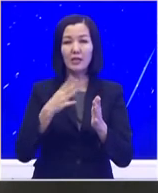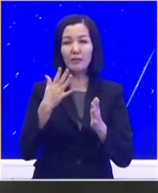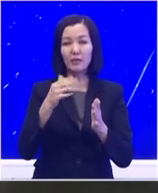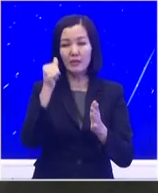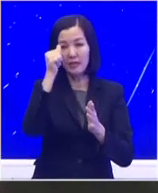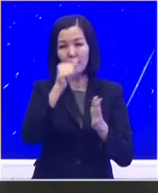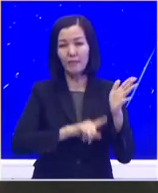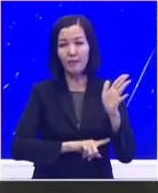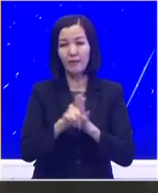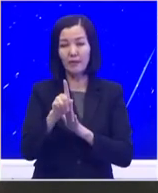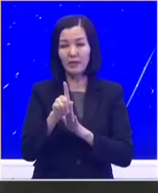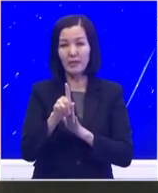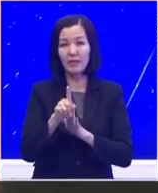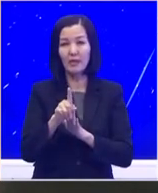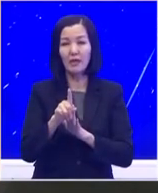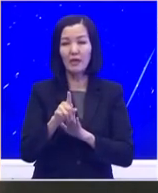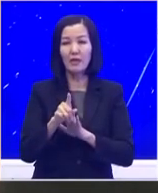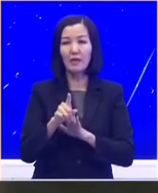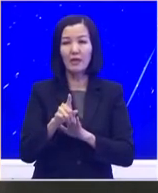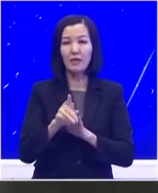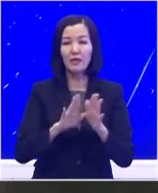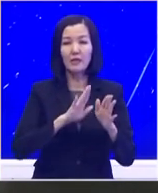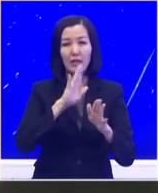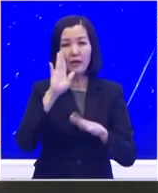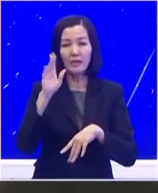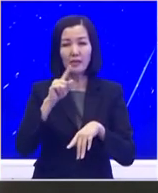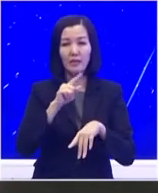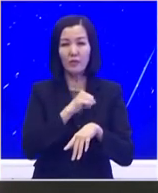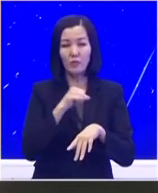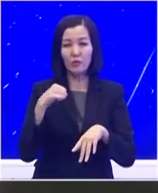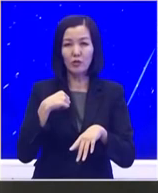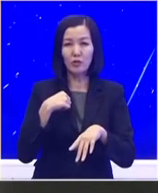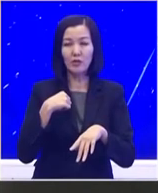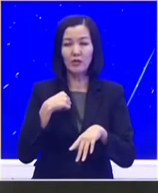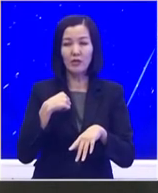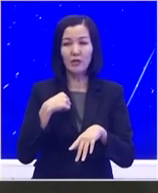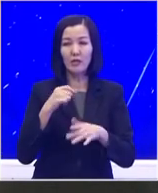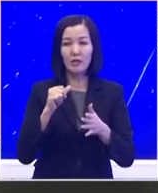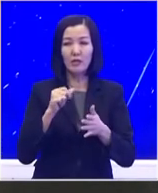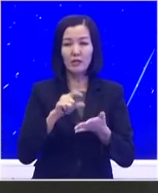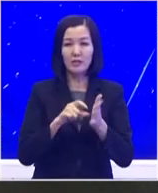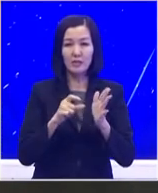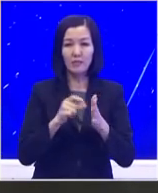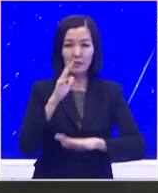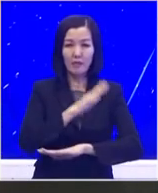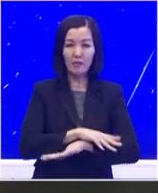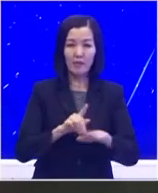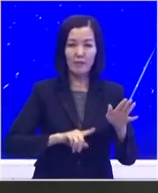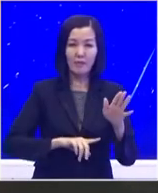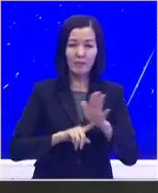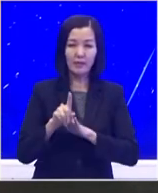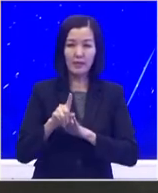7:45-те общий бұны сапқа тұрып, және де оқушыларды өз оқу орнына жібереміз. Ең бірінші бізде